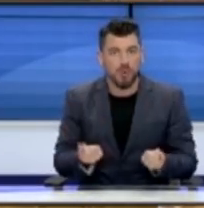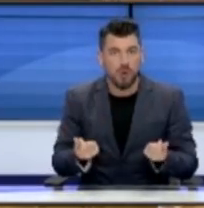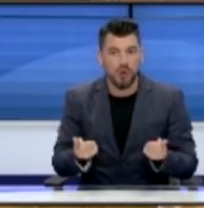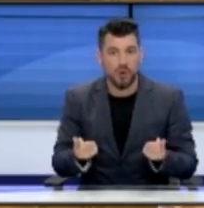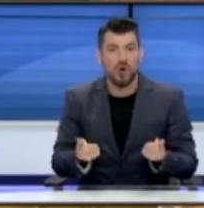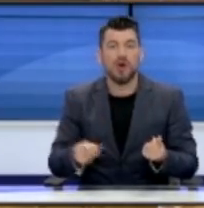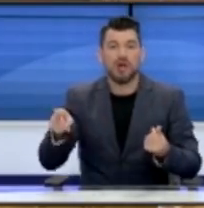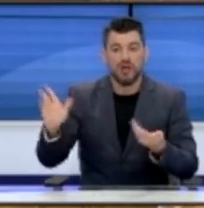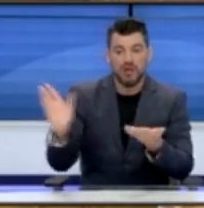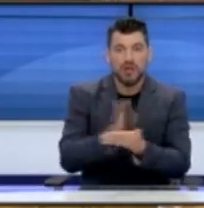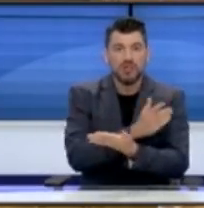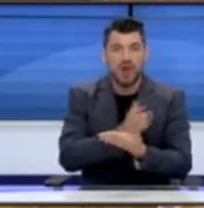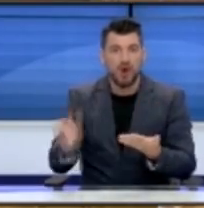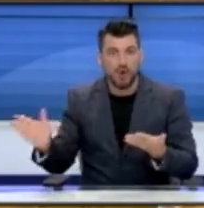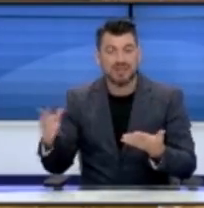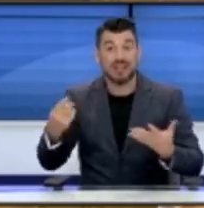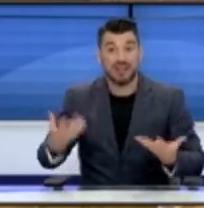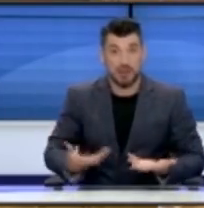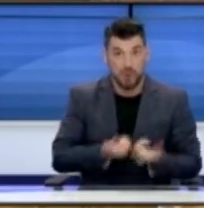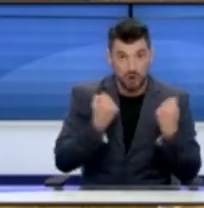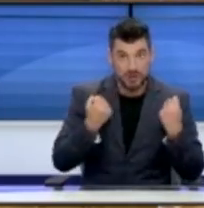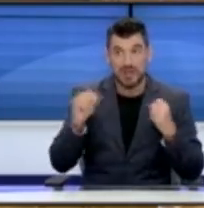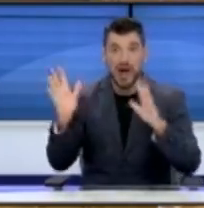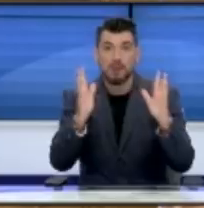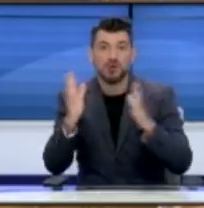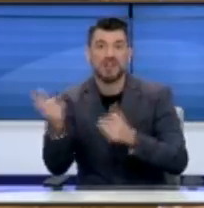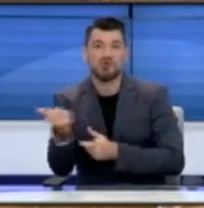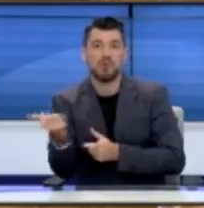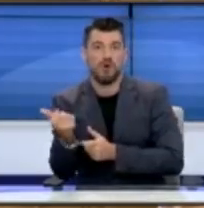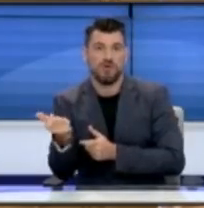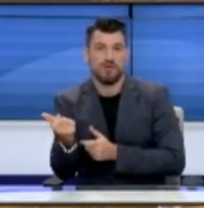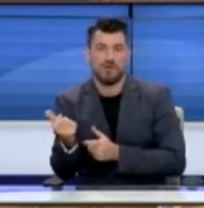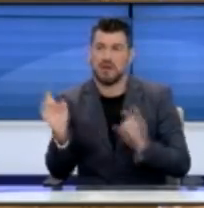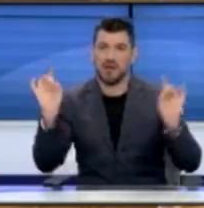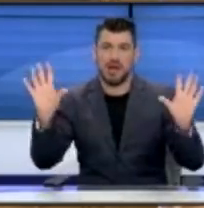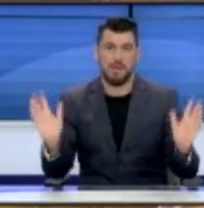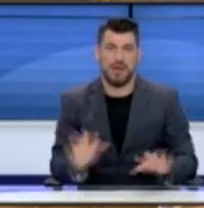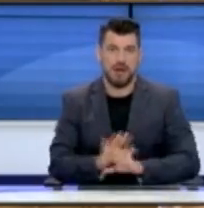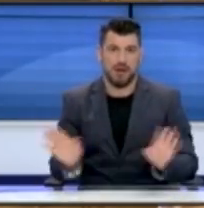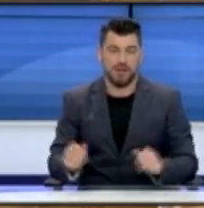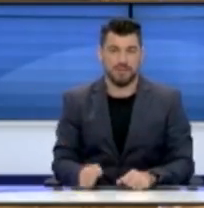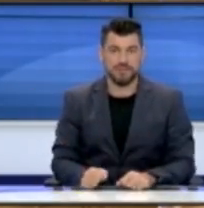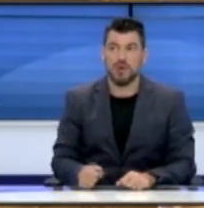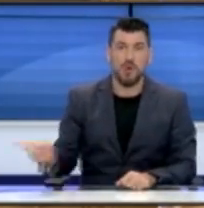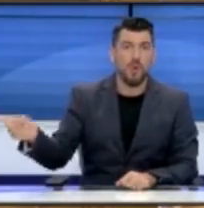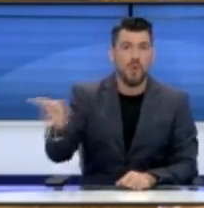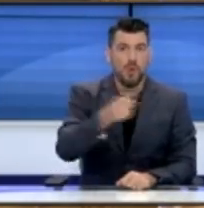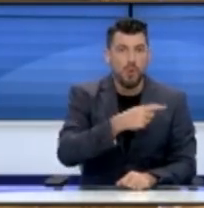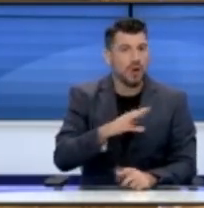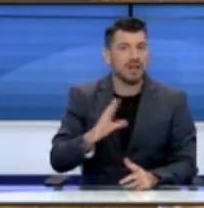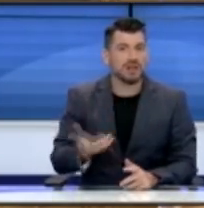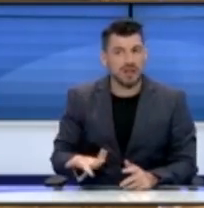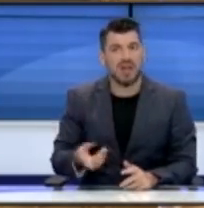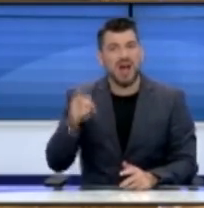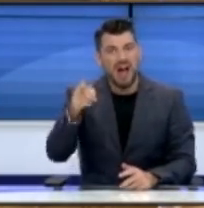δολοφονικό διαχωρισμό της πρόληψης από τη δασοπυρόσβεση? Καμιά. Όλοι σας διατηρήσατε αυτό